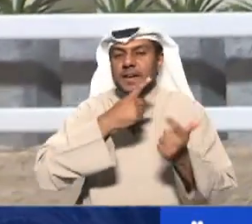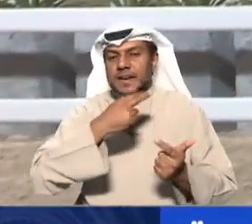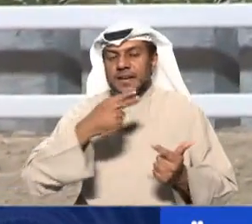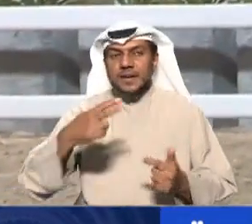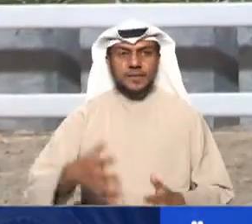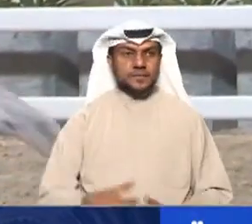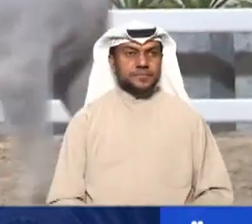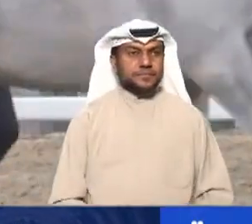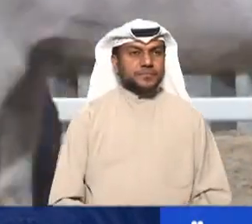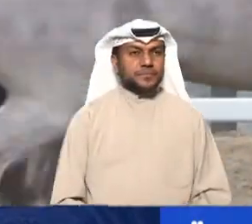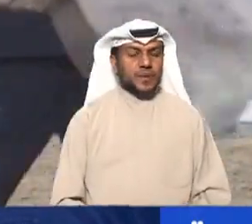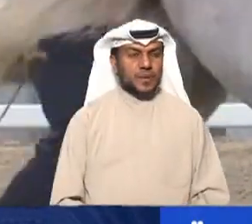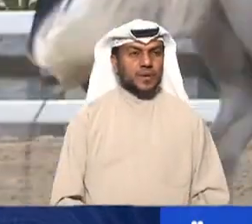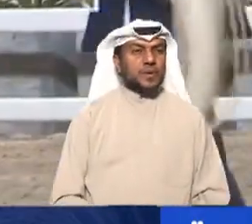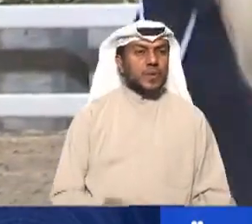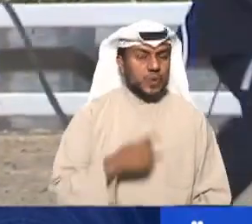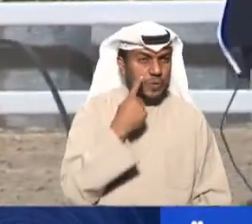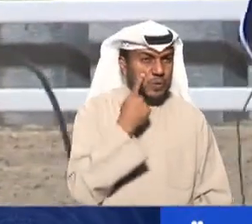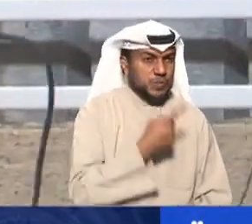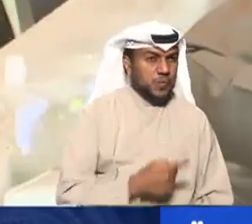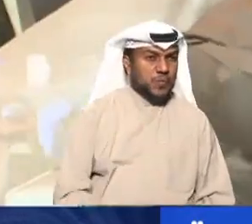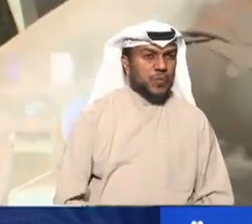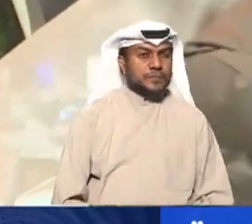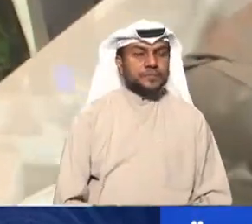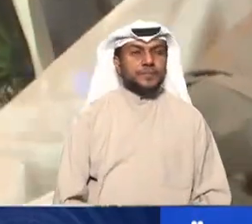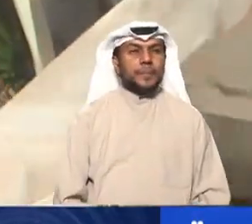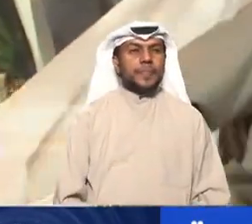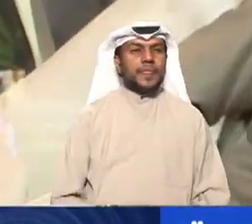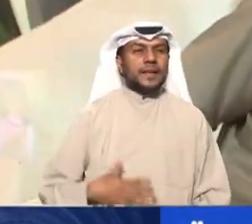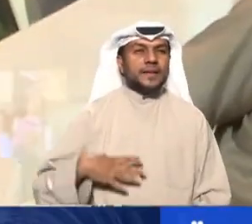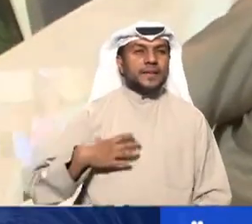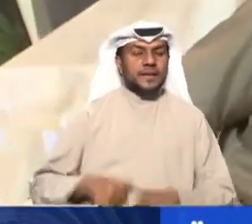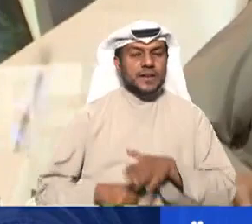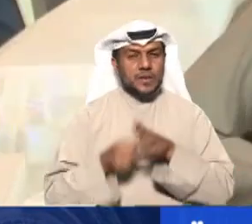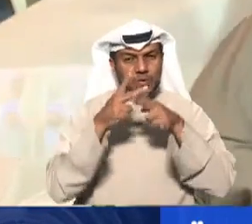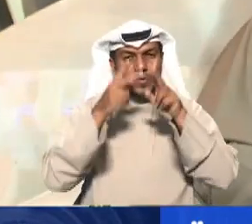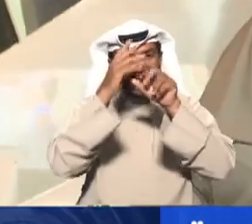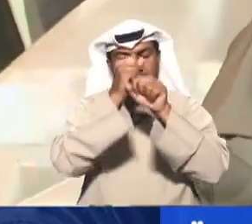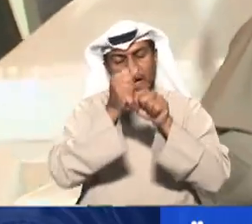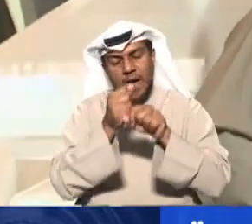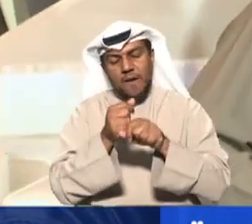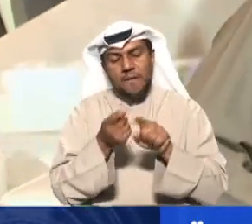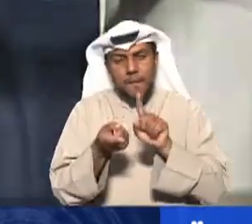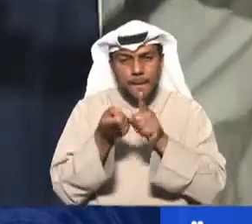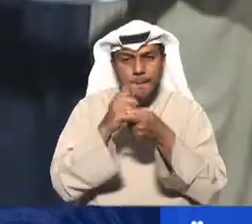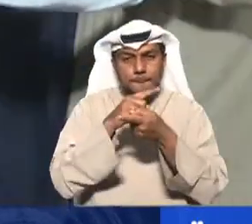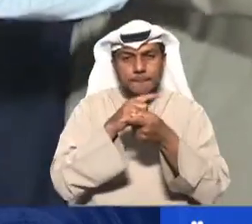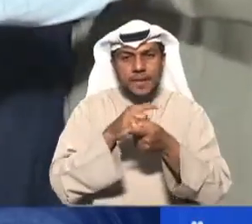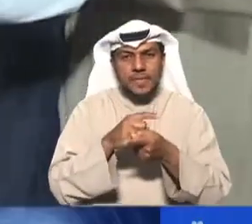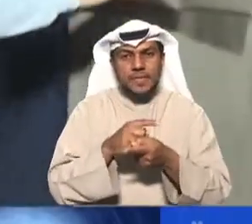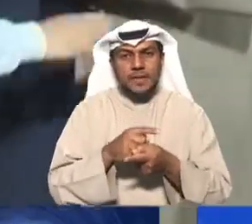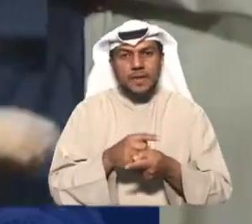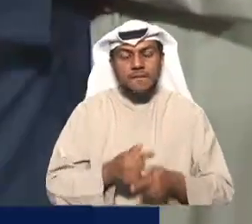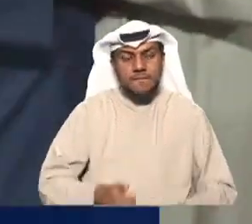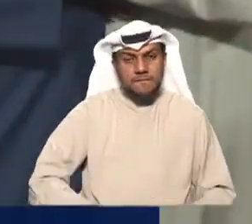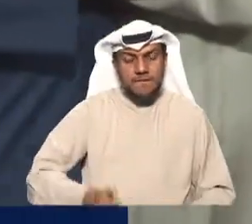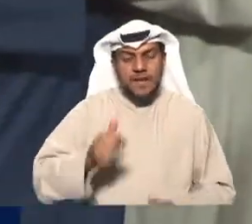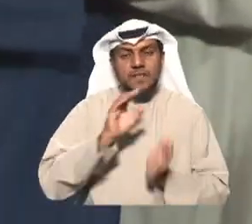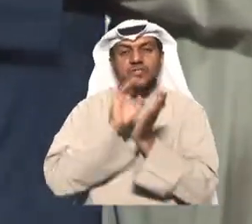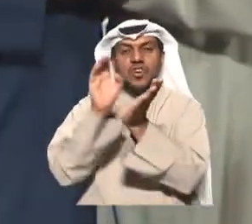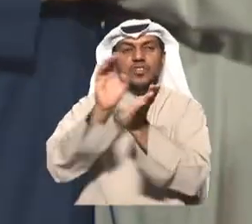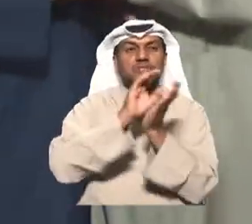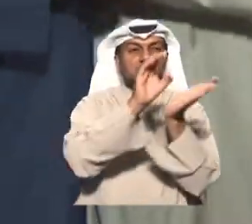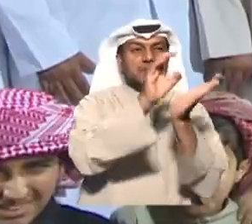التحكيم. وقد قام ممثل سموه حفظه الله بتوزيع الجوائز على الفائزين بالبطولة.